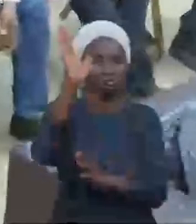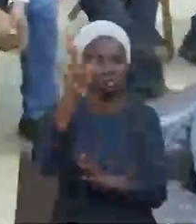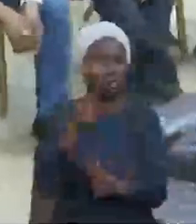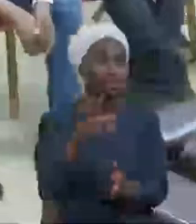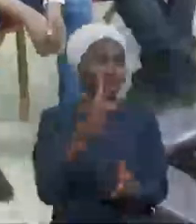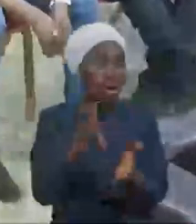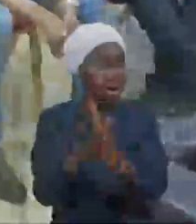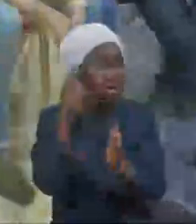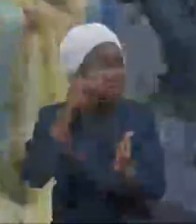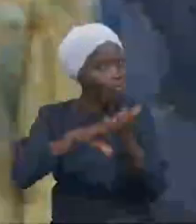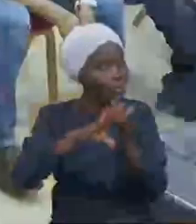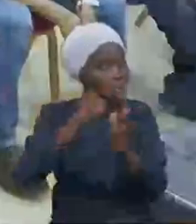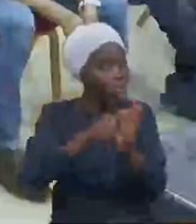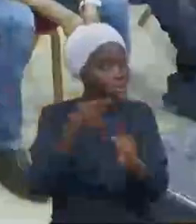main.